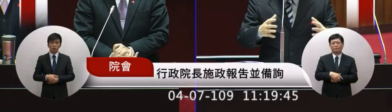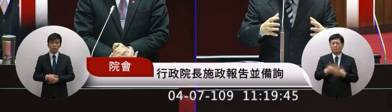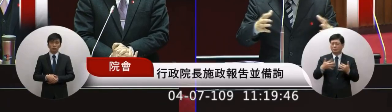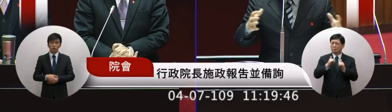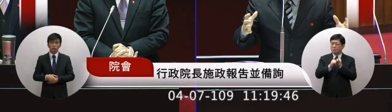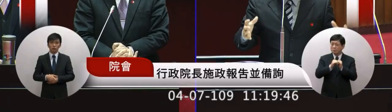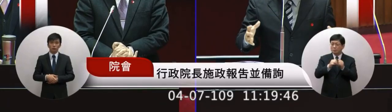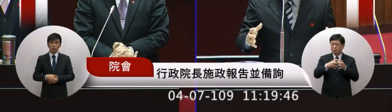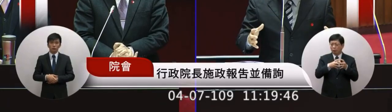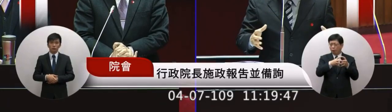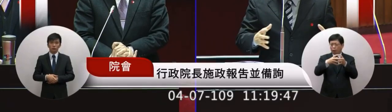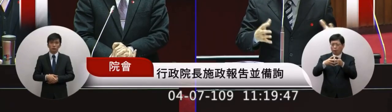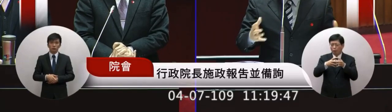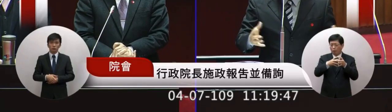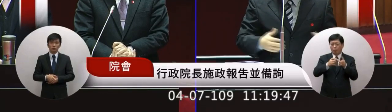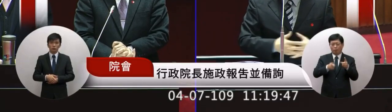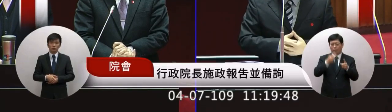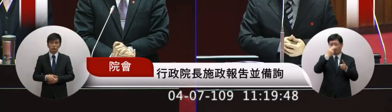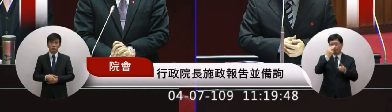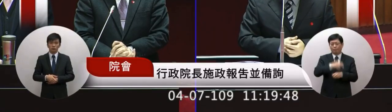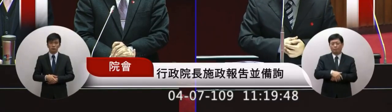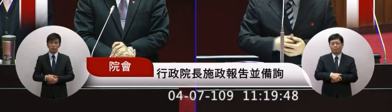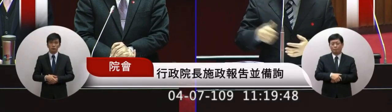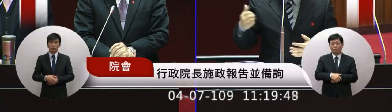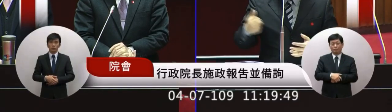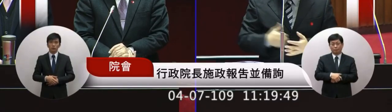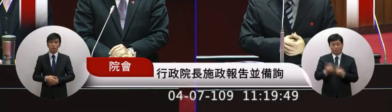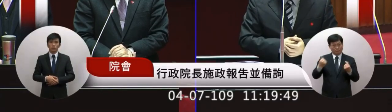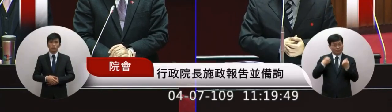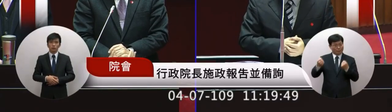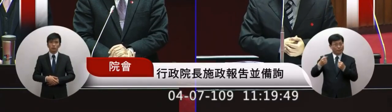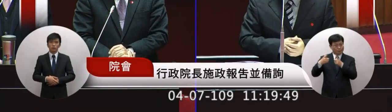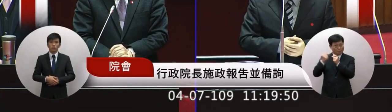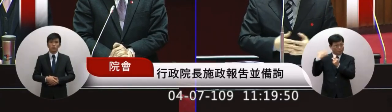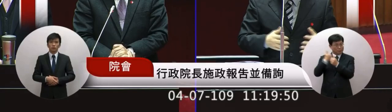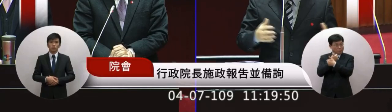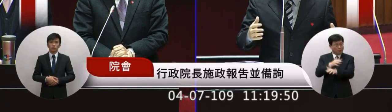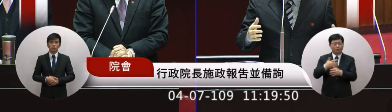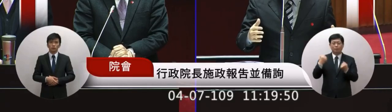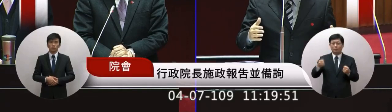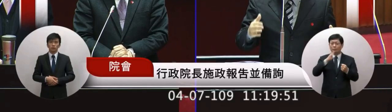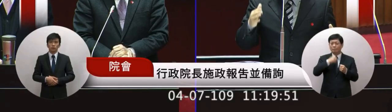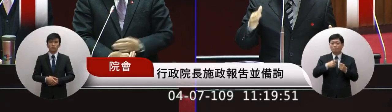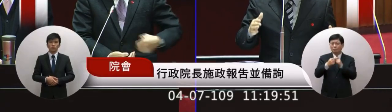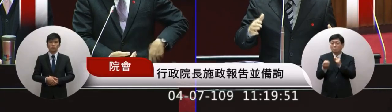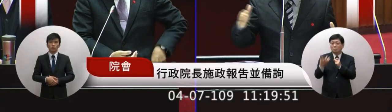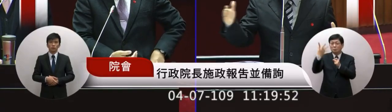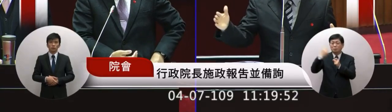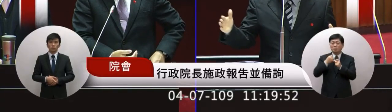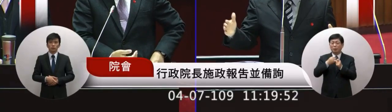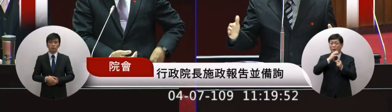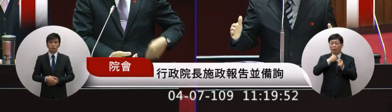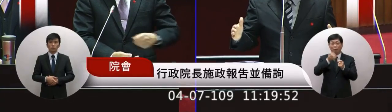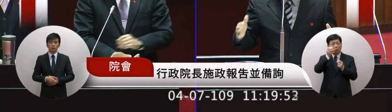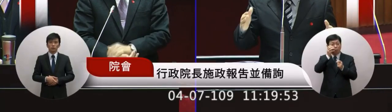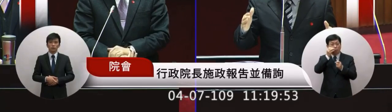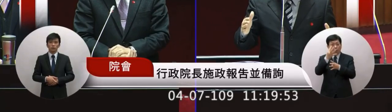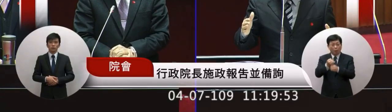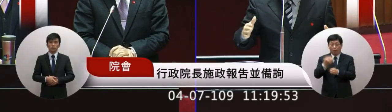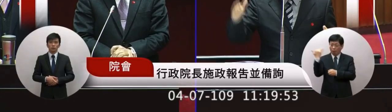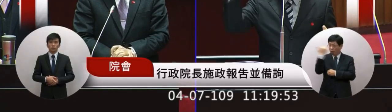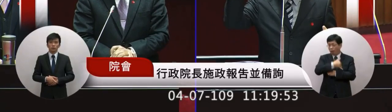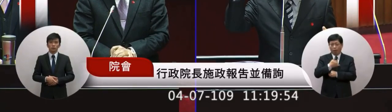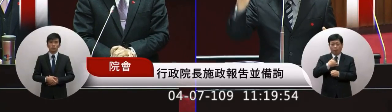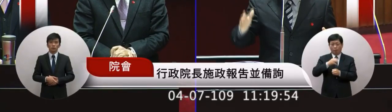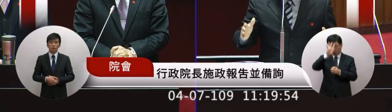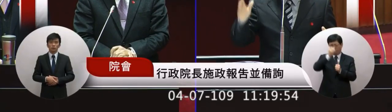民众聚集的一个可能风险，哈。那其实在日本的经验当中，他们樱花季之后，接下来的一段时间就是确诊